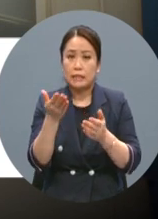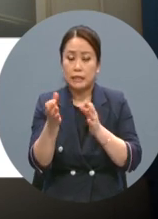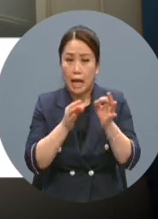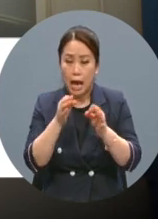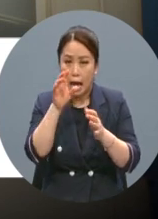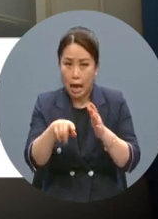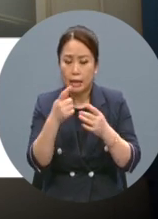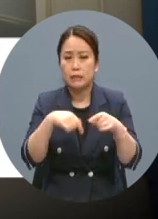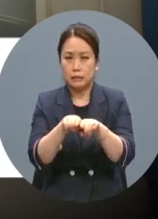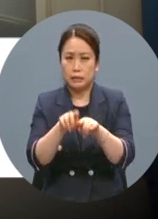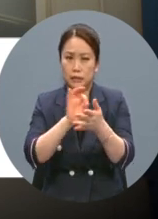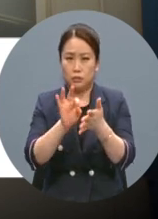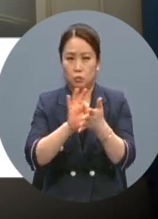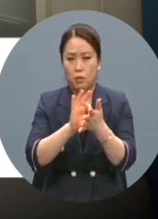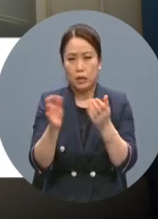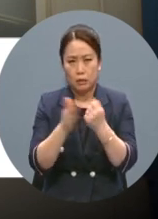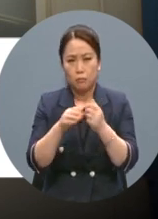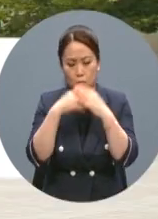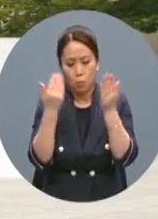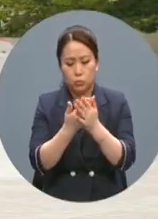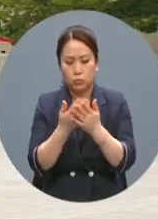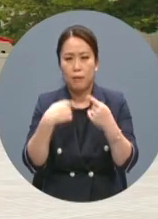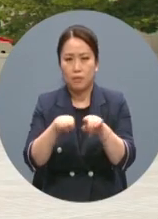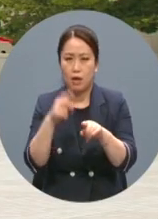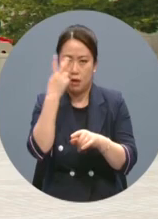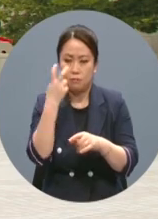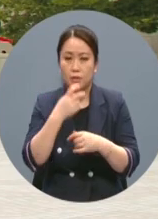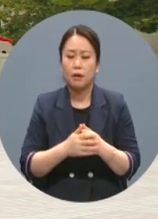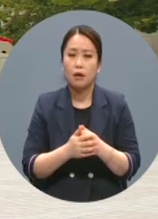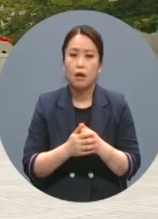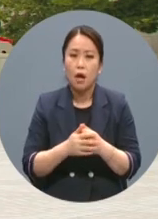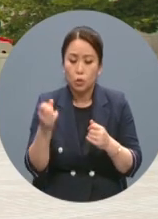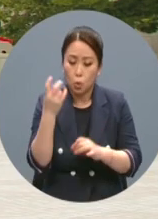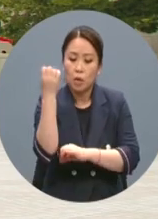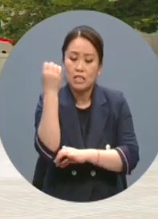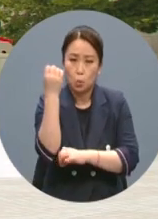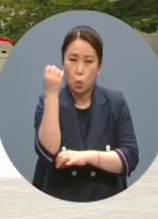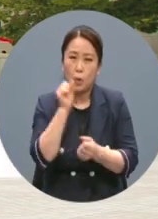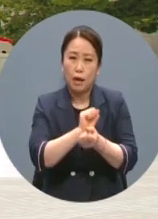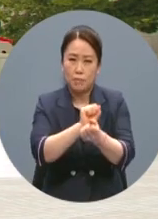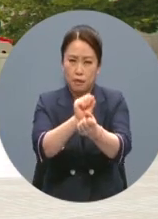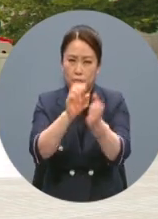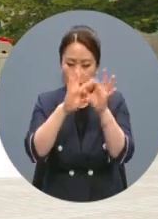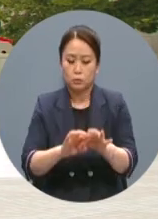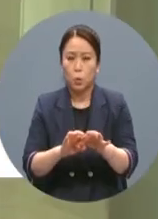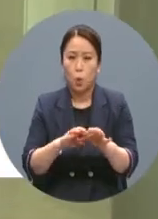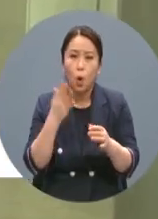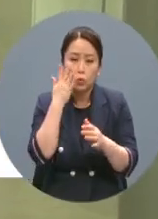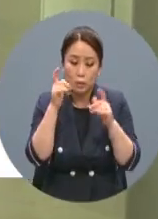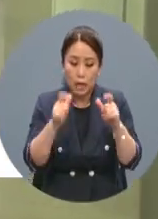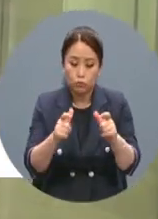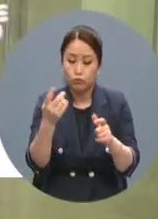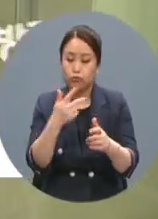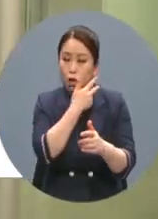하고 이렇게 하니까 전교생이 다 하는 걸로 알고 있습니다. 기존의 연쇄 감염도 이어지고 있습니다. 동래구의